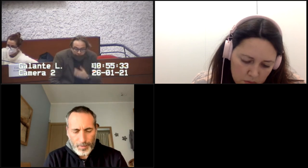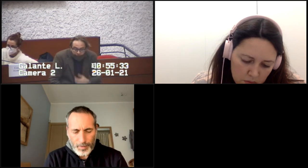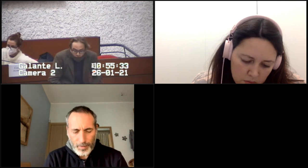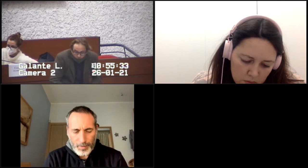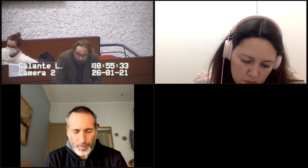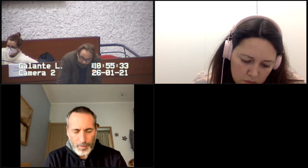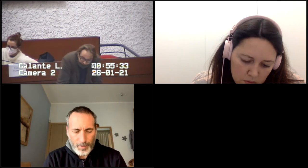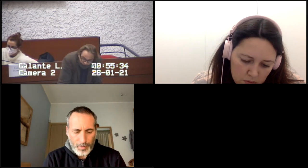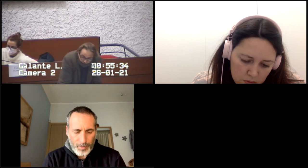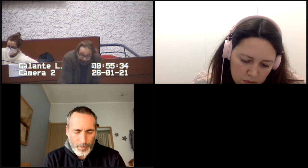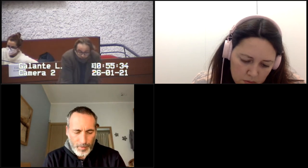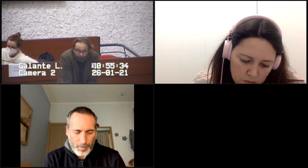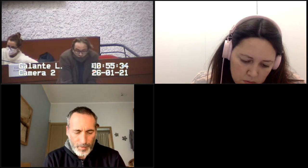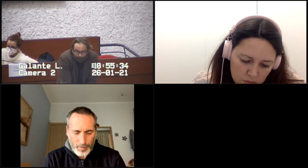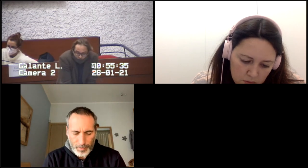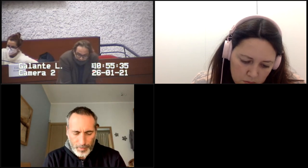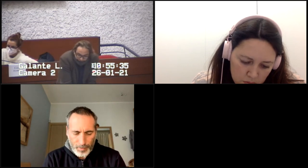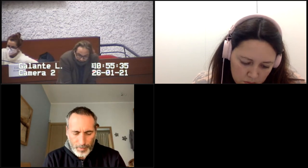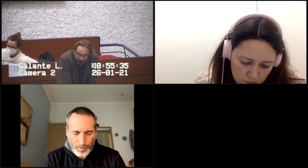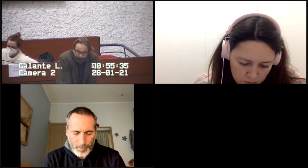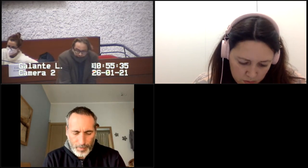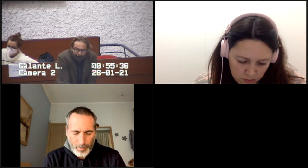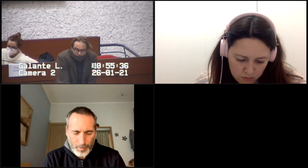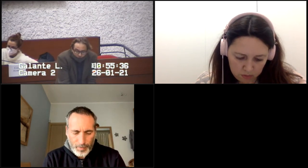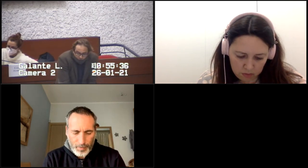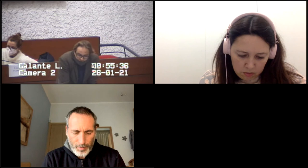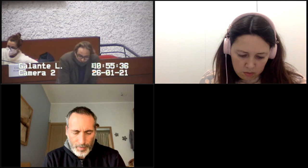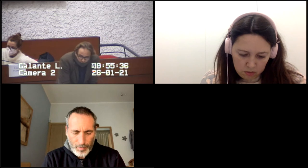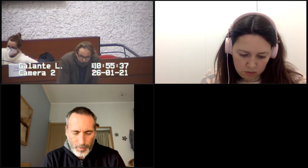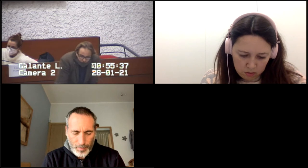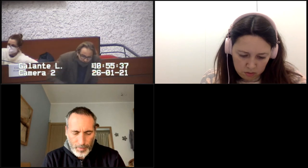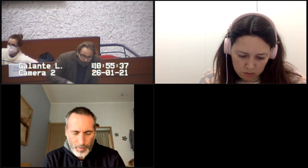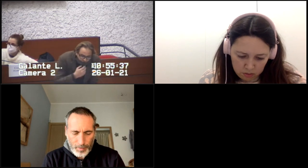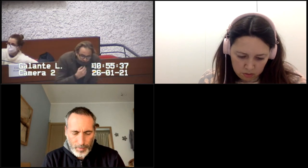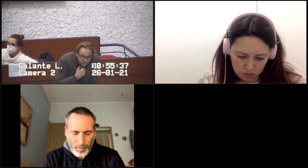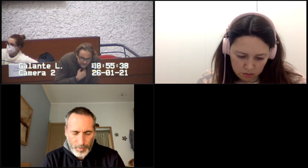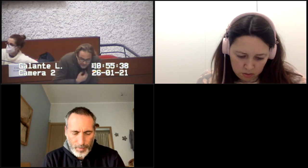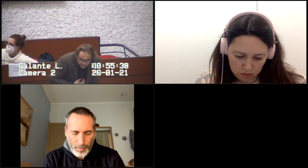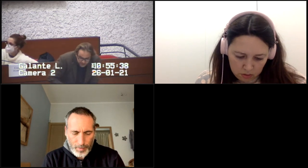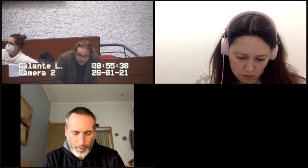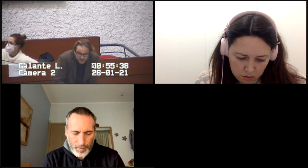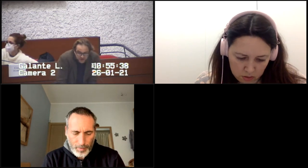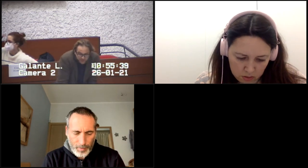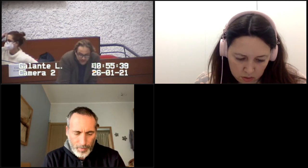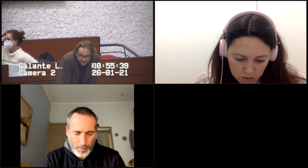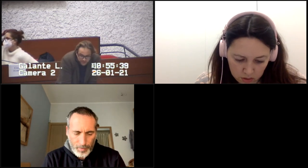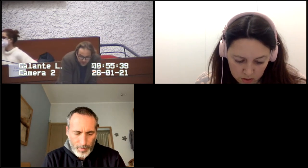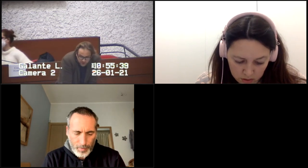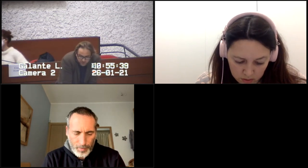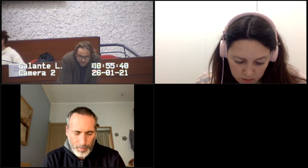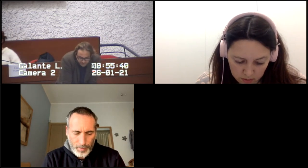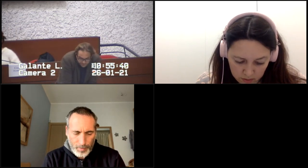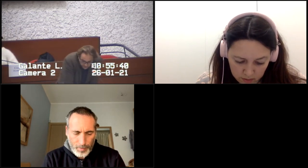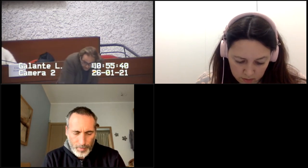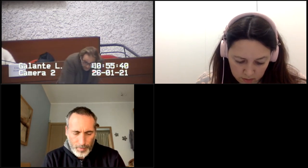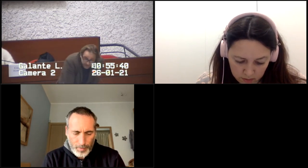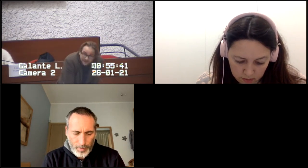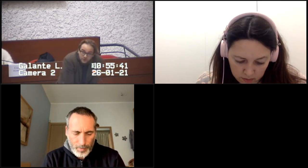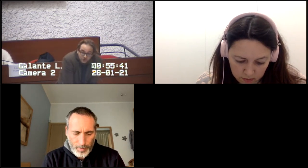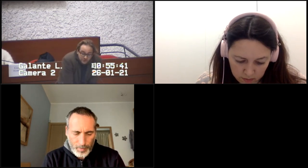considerato l'alto livello, l'alto valore morale, l'alto contributo civico fornito da sempre, specialmente in periodo